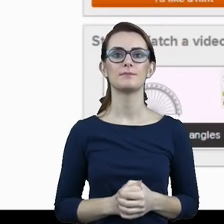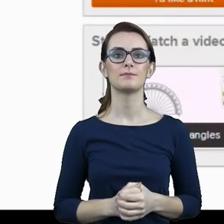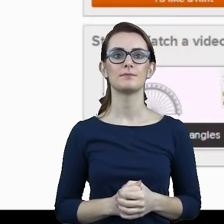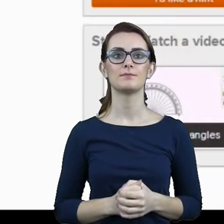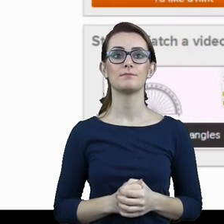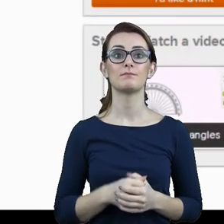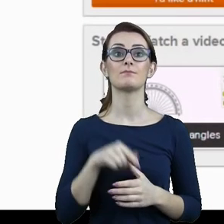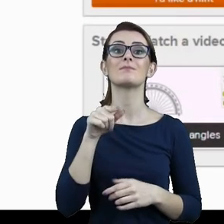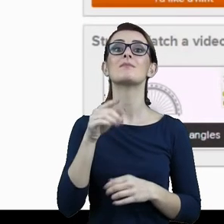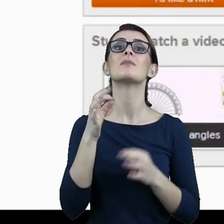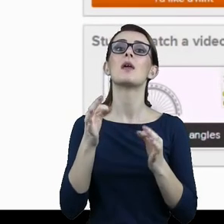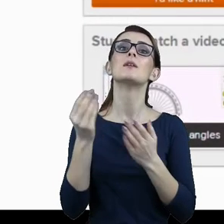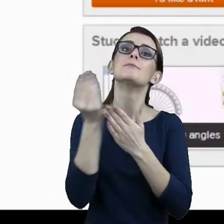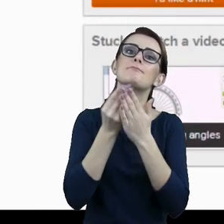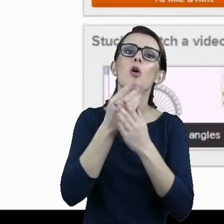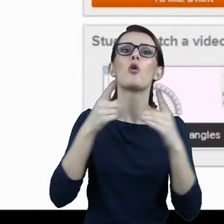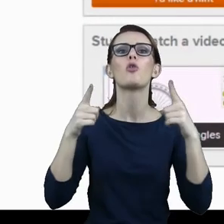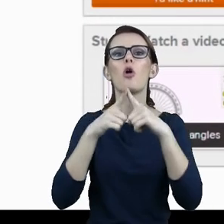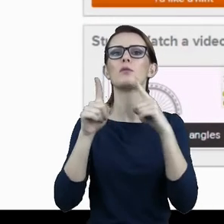do kolejnego przykładu.